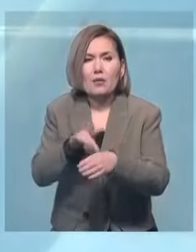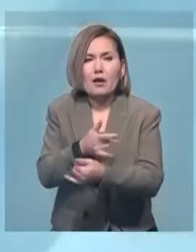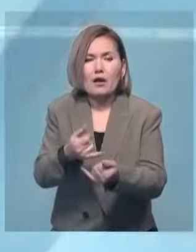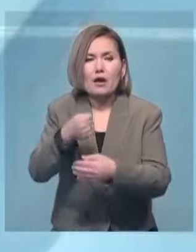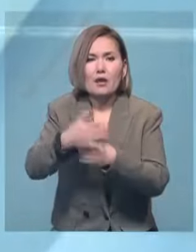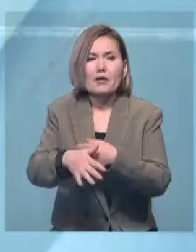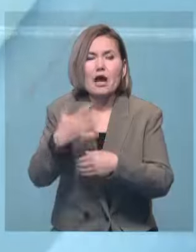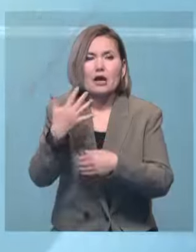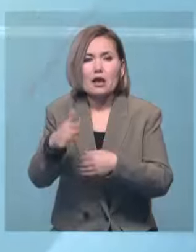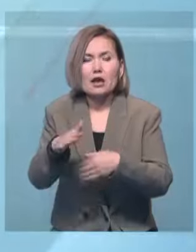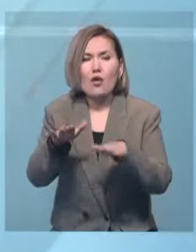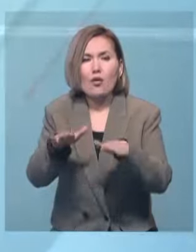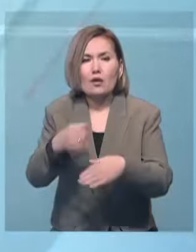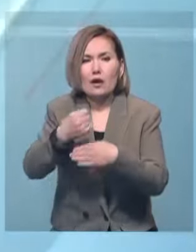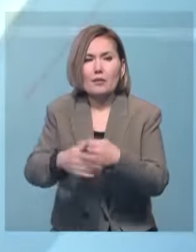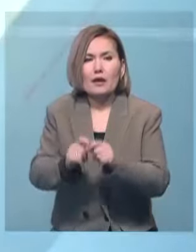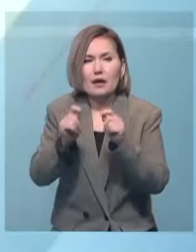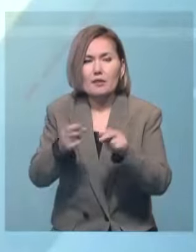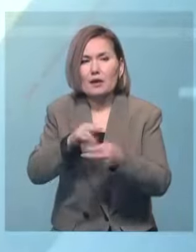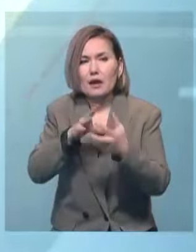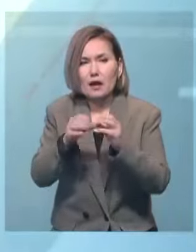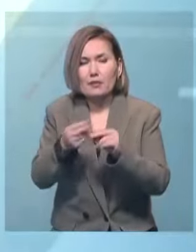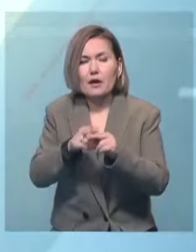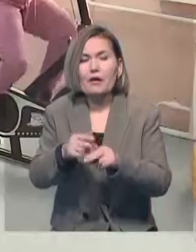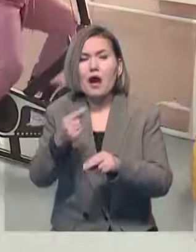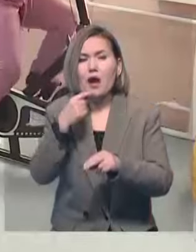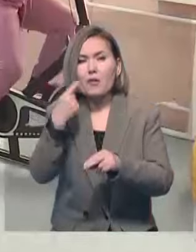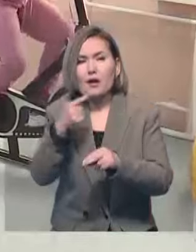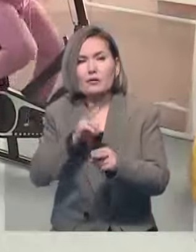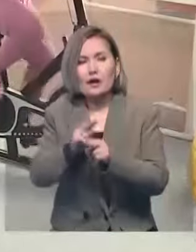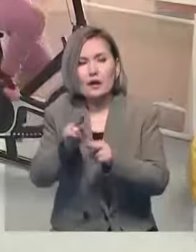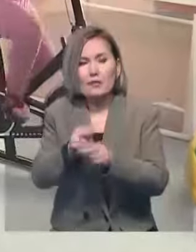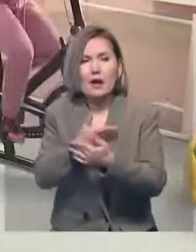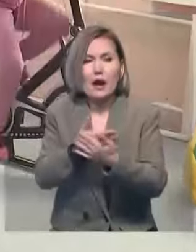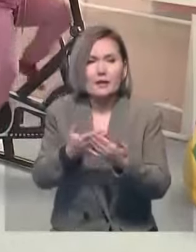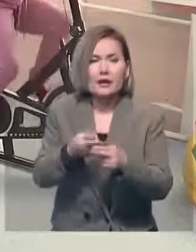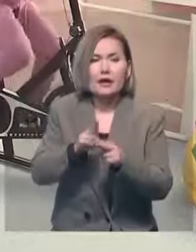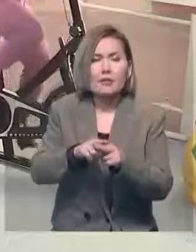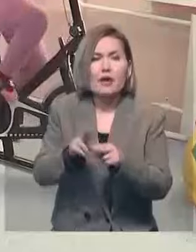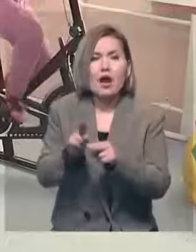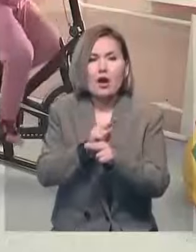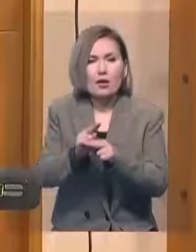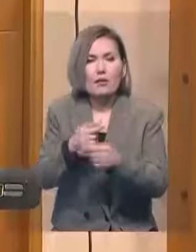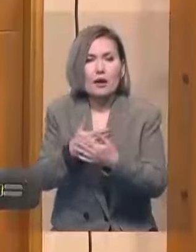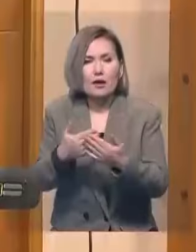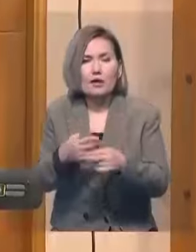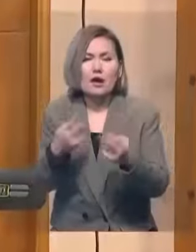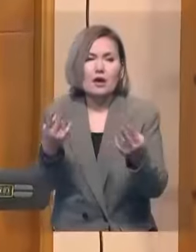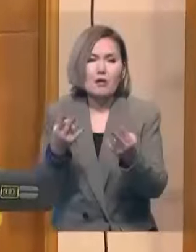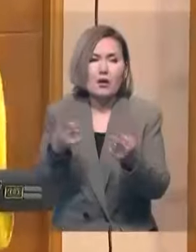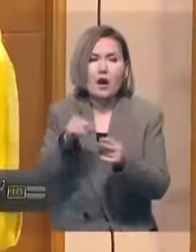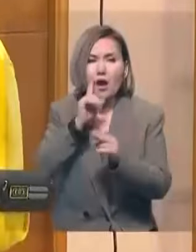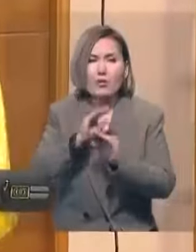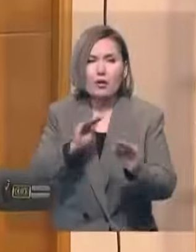орталығынан 50 орындық бөлімше ашылды. Мекеме дефектология, физиотерапия, сенсорлық кабинет, оңалту бөлмесі және өзге де